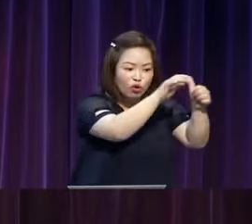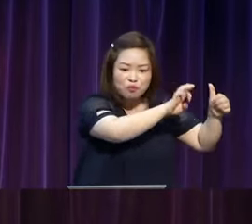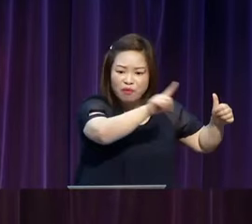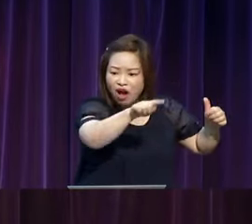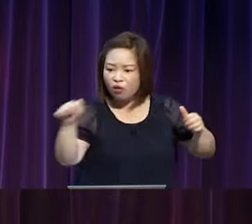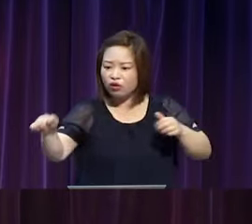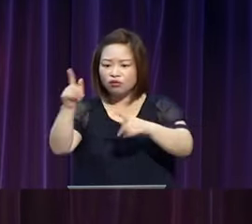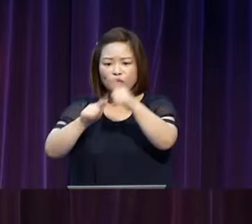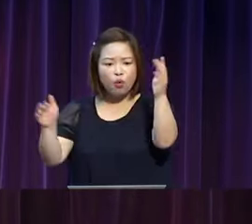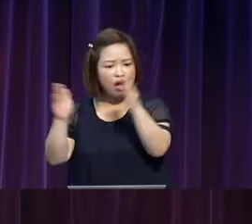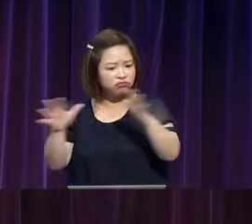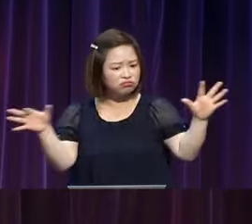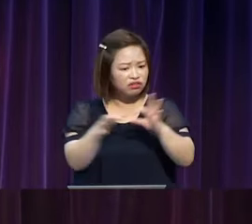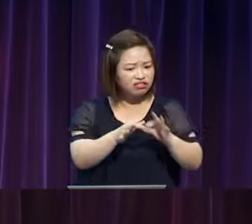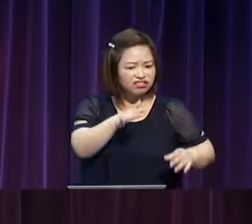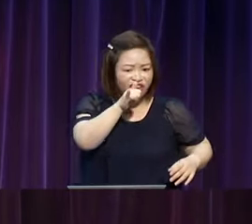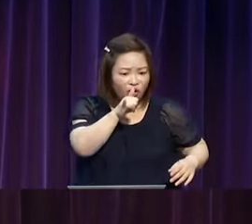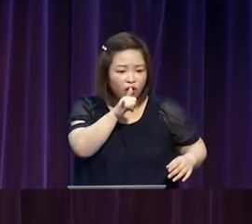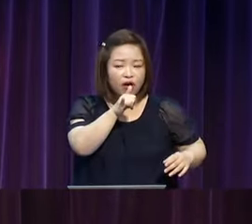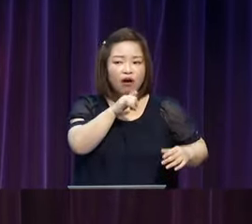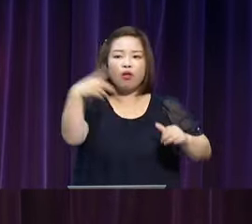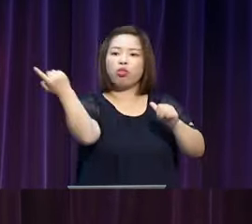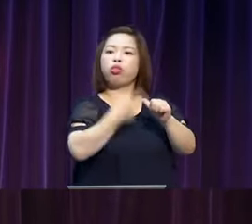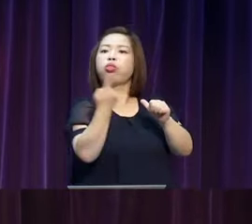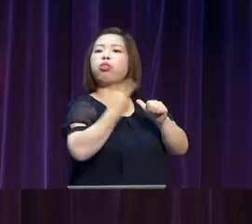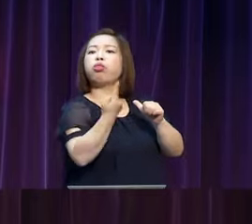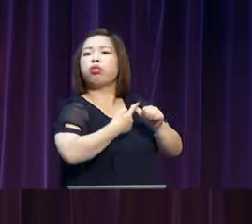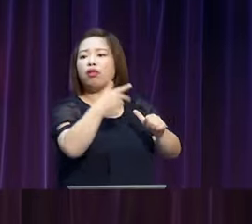장로교도요, 한 60종류가 넘습니다.